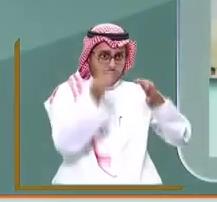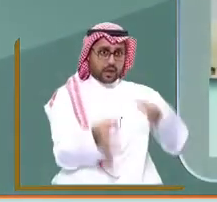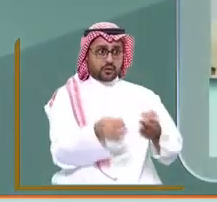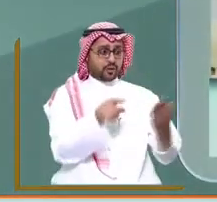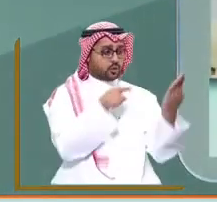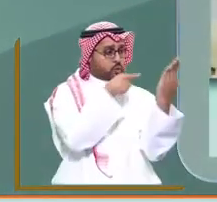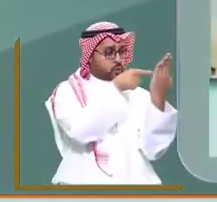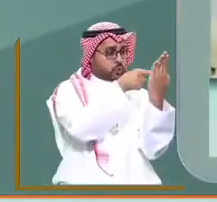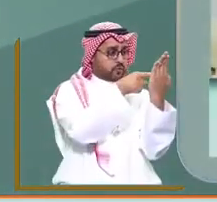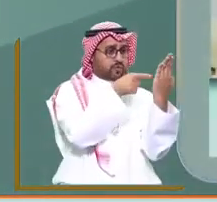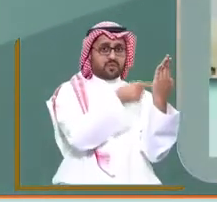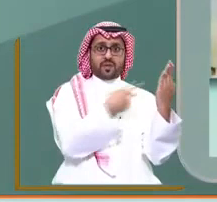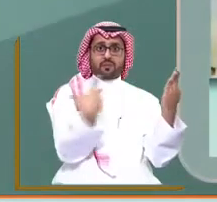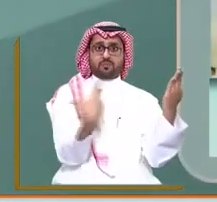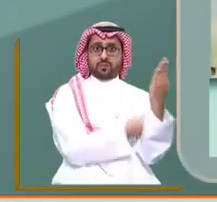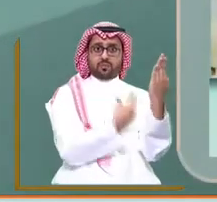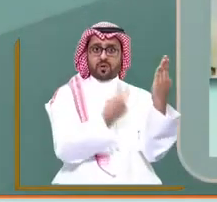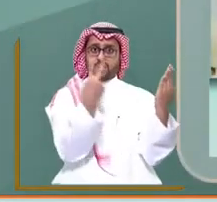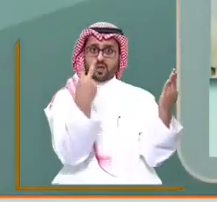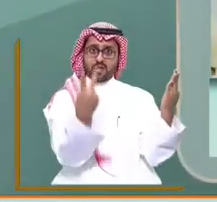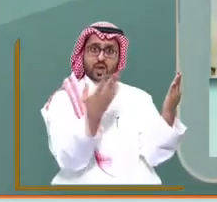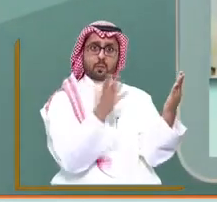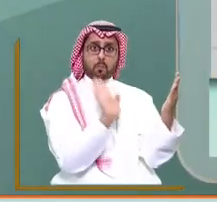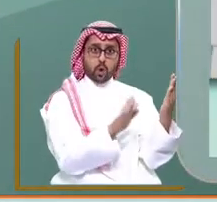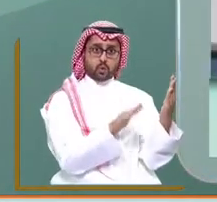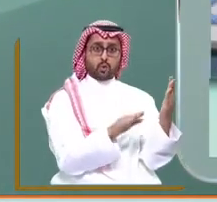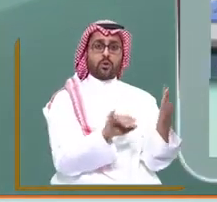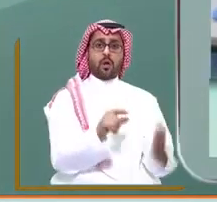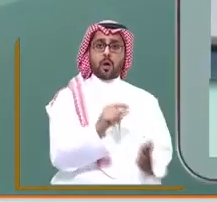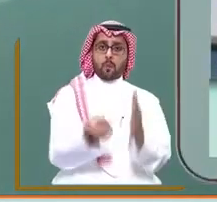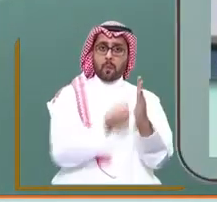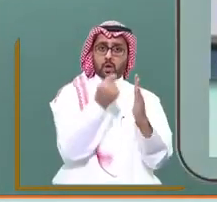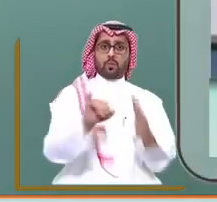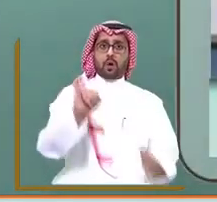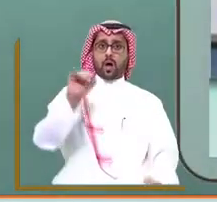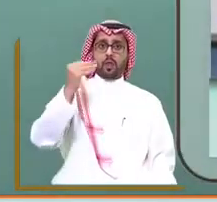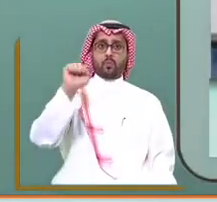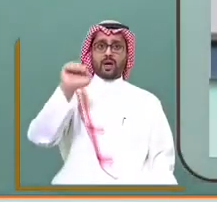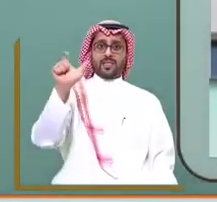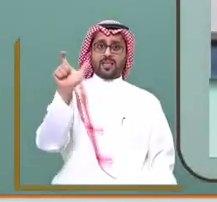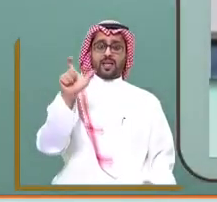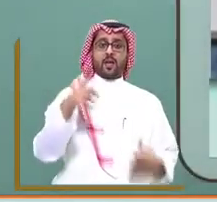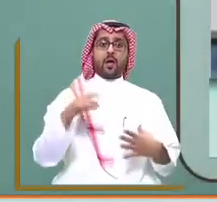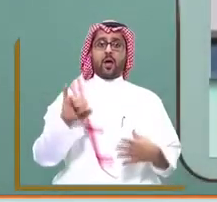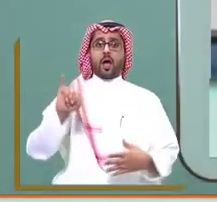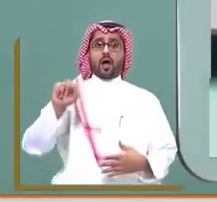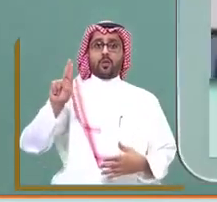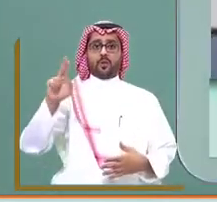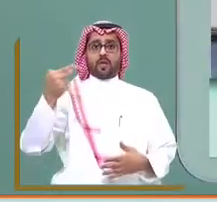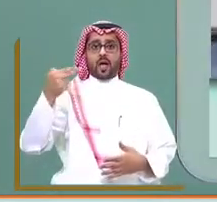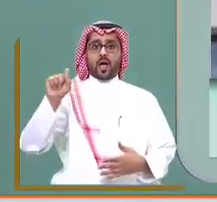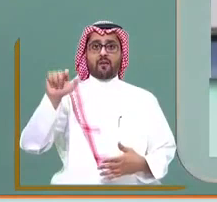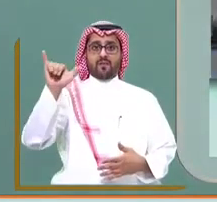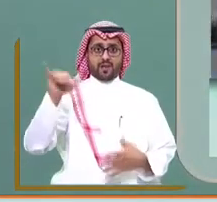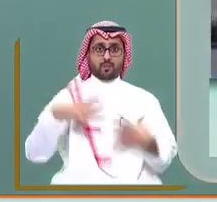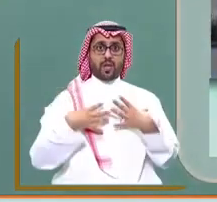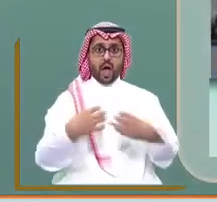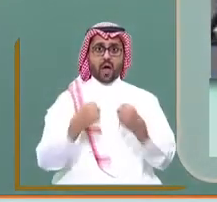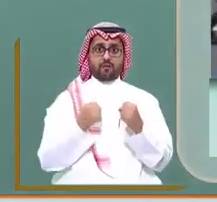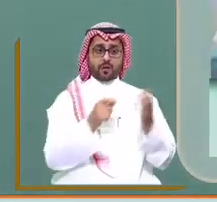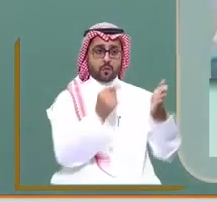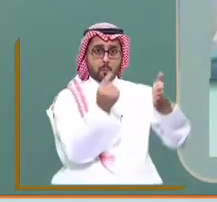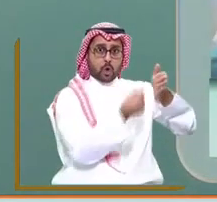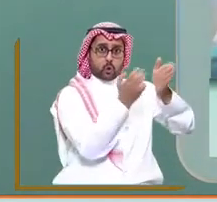المسار، لن يتاح إبراز أو لن يتاح كذلك يعني إصدار بطاقة صعود الطائرة إلا بعد أن